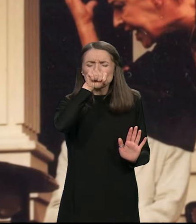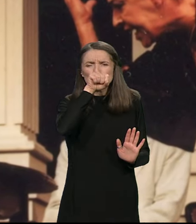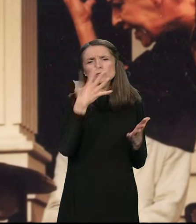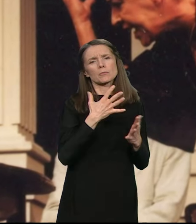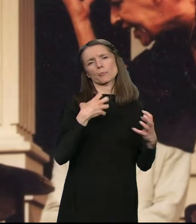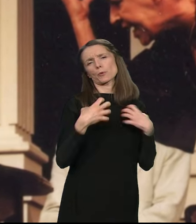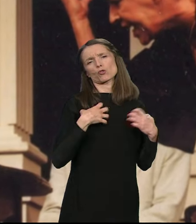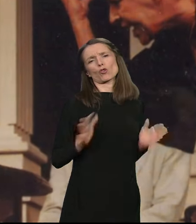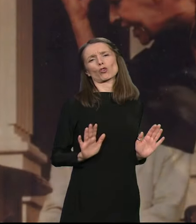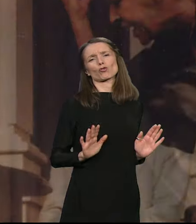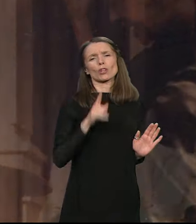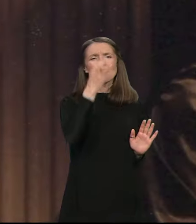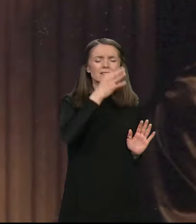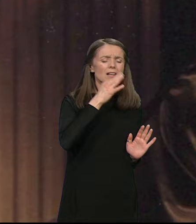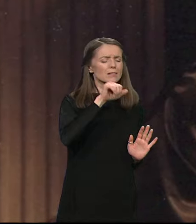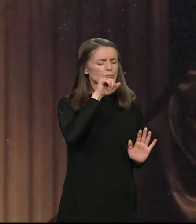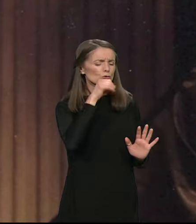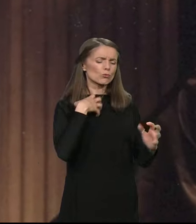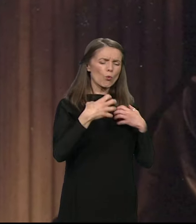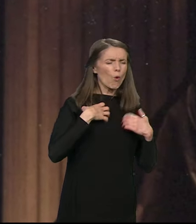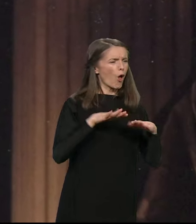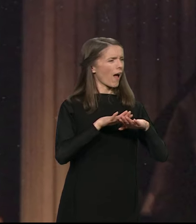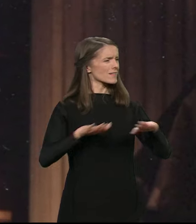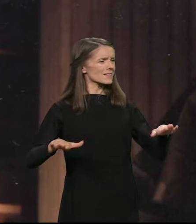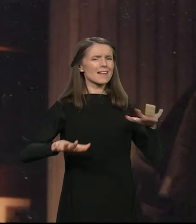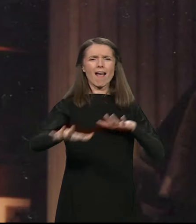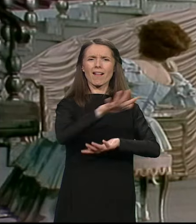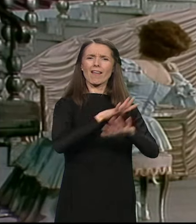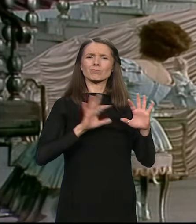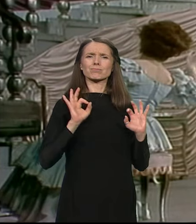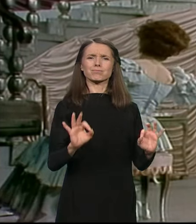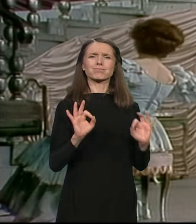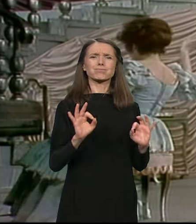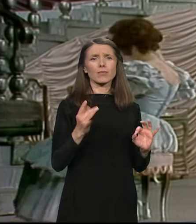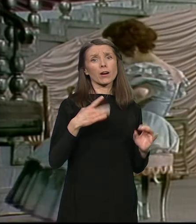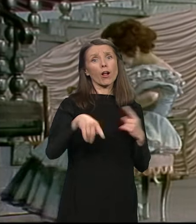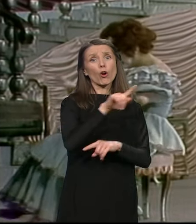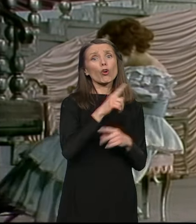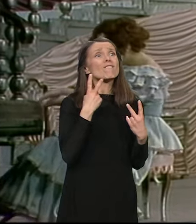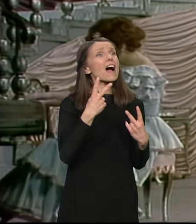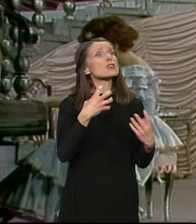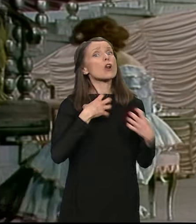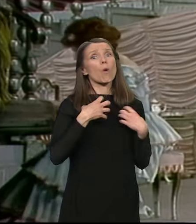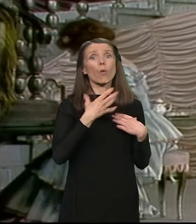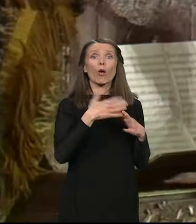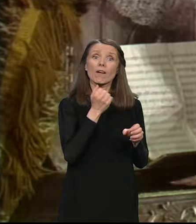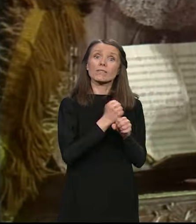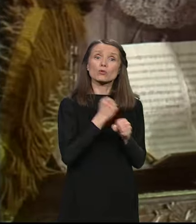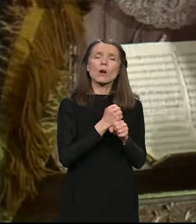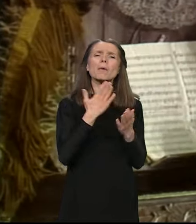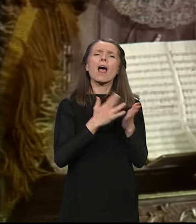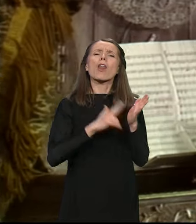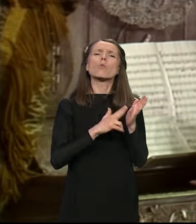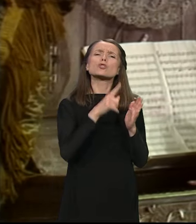Tu Ceca gospodari ulogama i vlada scenom. Nekoliko desetina sjajnih ostvarenja je za njom. Izdvaja uloge u